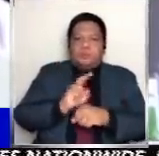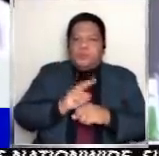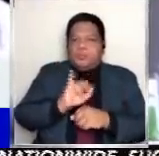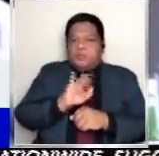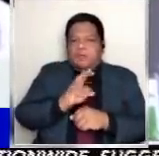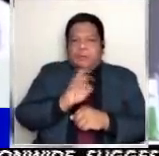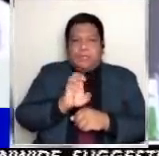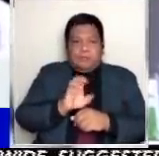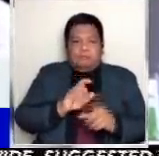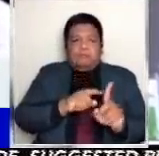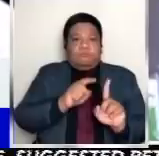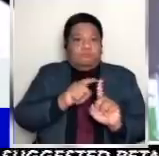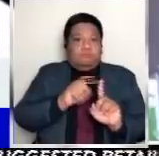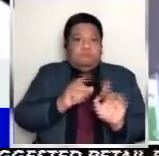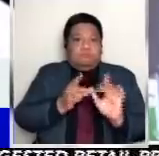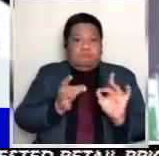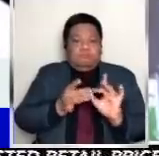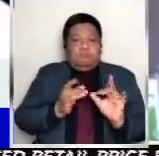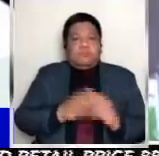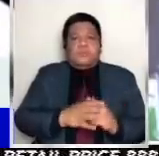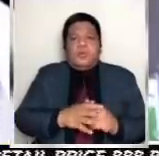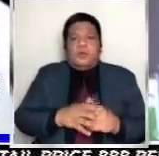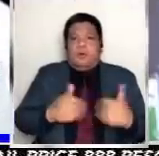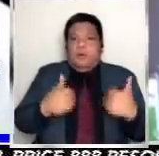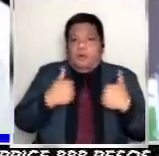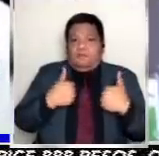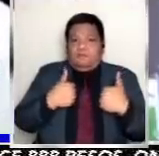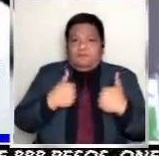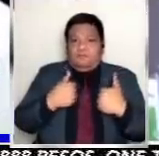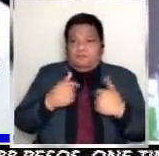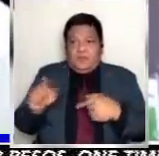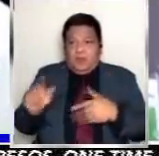have no impact because most of the cases we have are